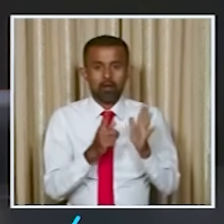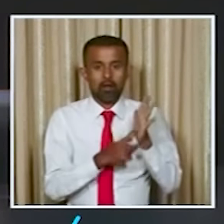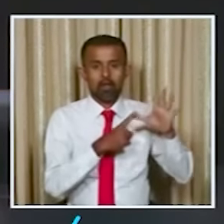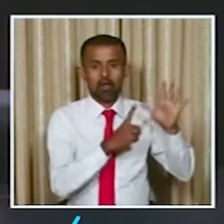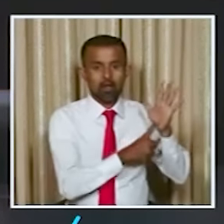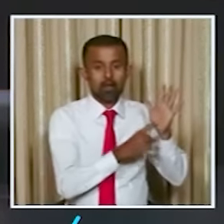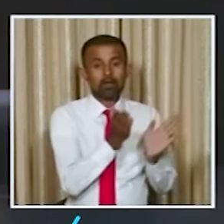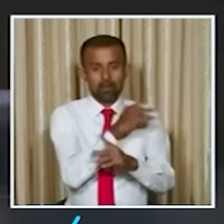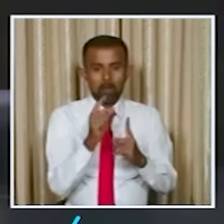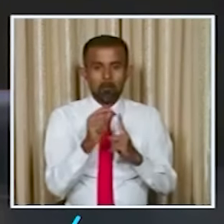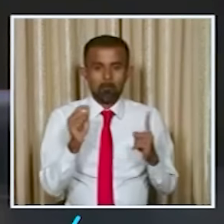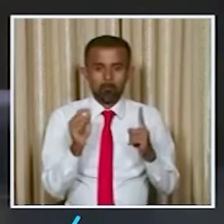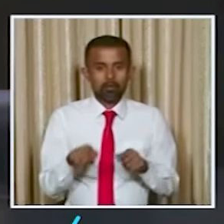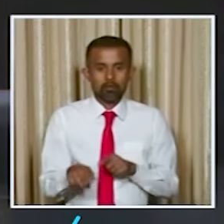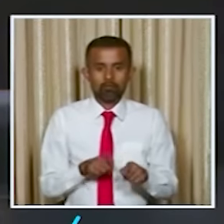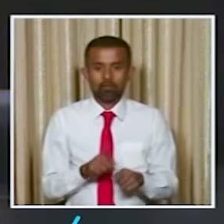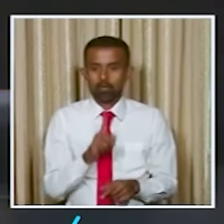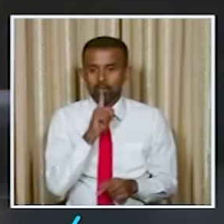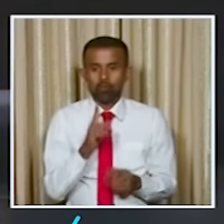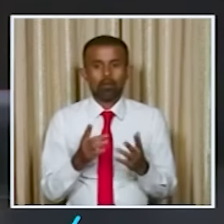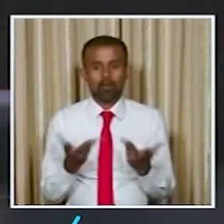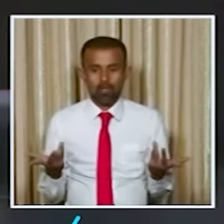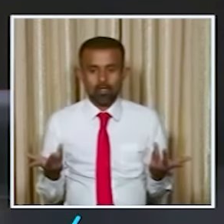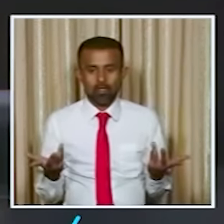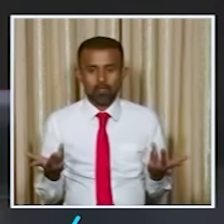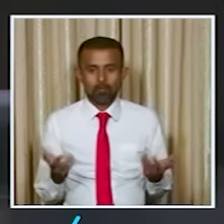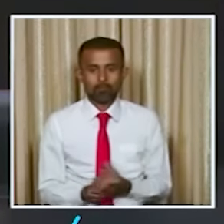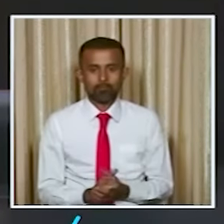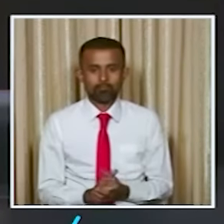ලාල්කාන්ත හිටපු මන්ත්‍රීතුමාත් එහෙම කතාවක් කිව්වේ නැහැ.